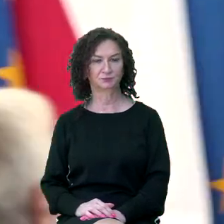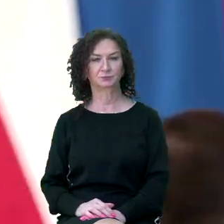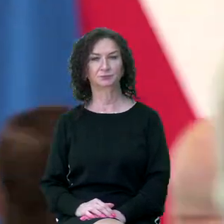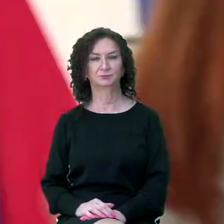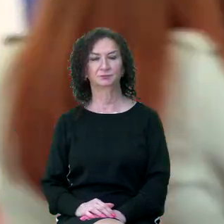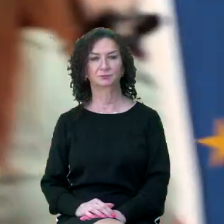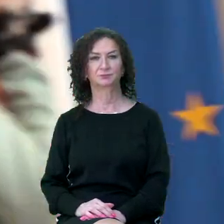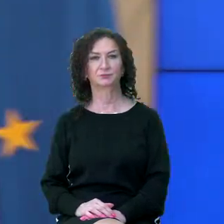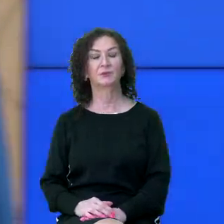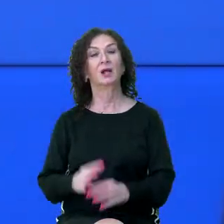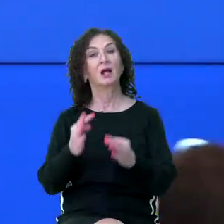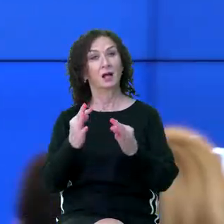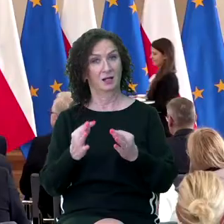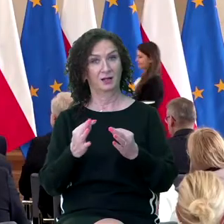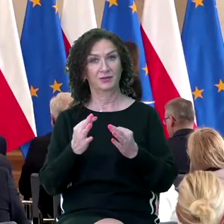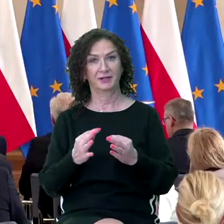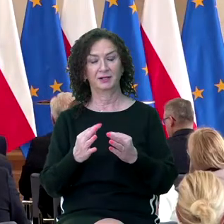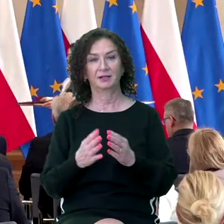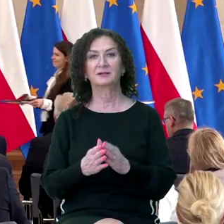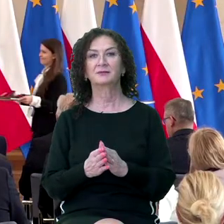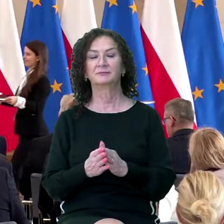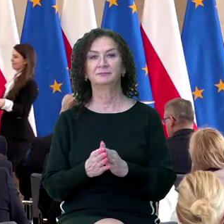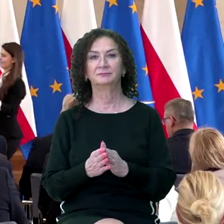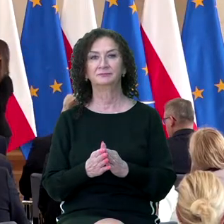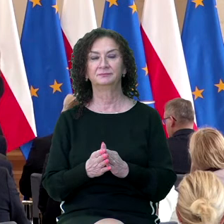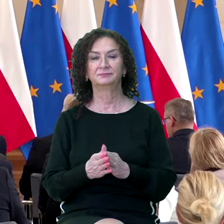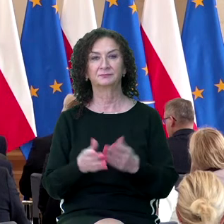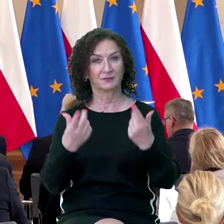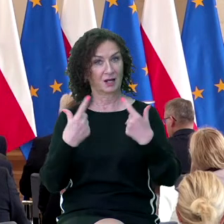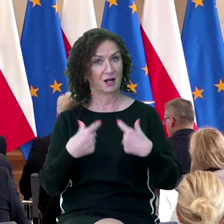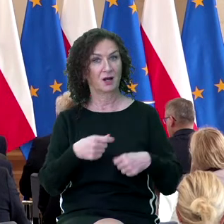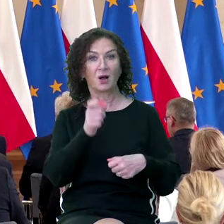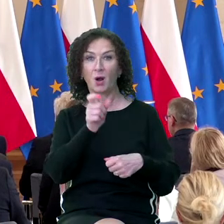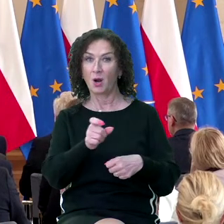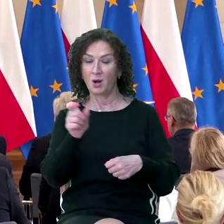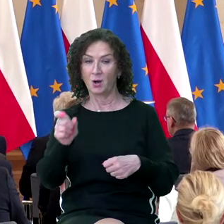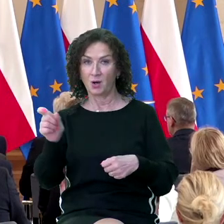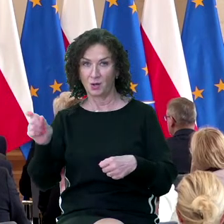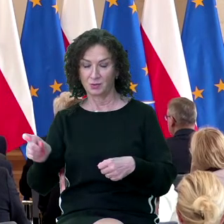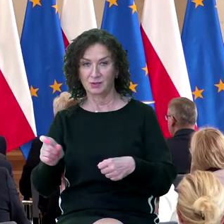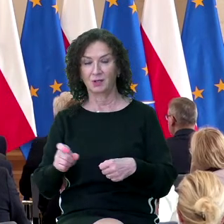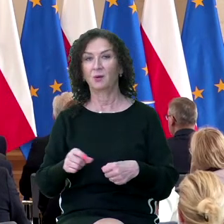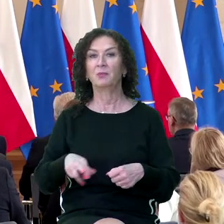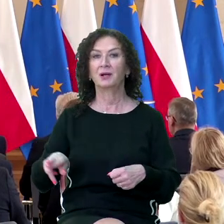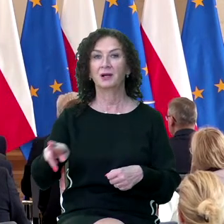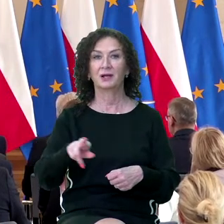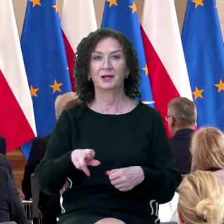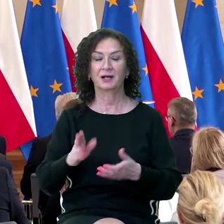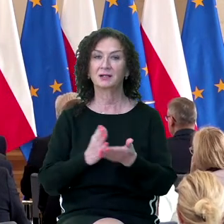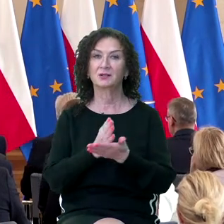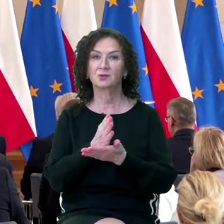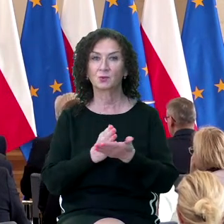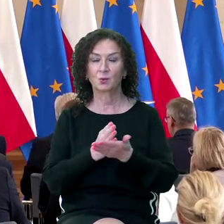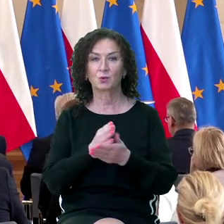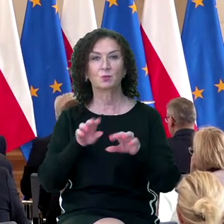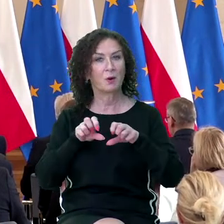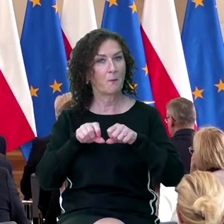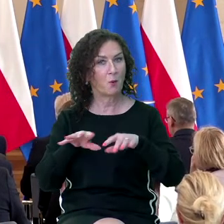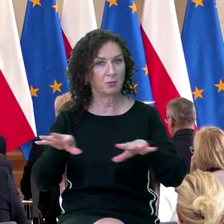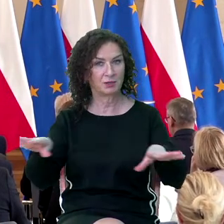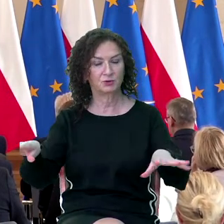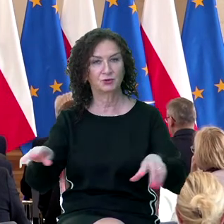Proszę państwa, a teraz członkowie Rady Służby Publicznej oraz byli przewodniczący Rady Służby Publicznej i byłej Rady